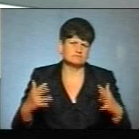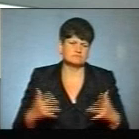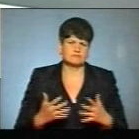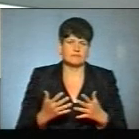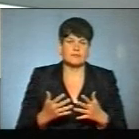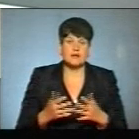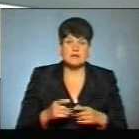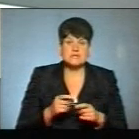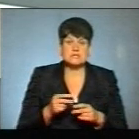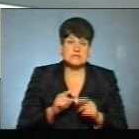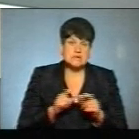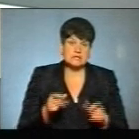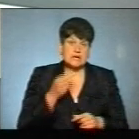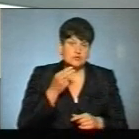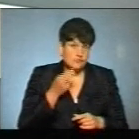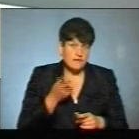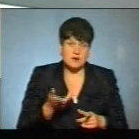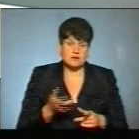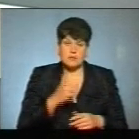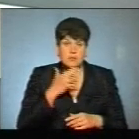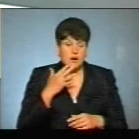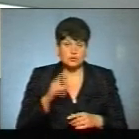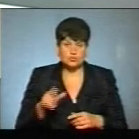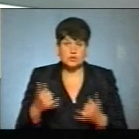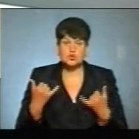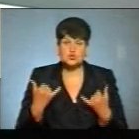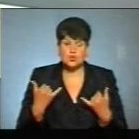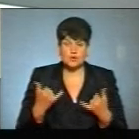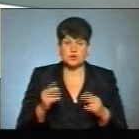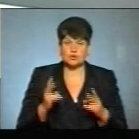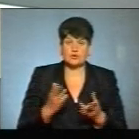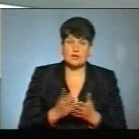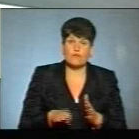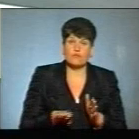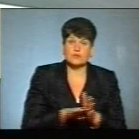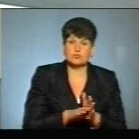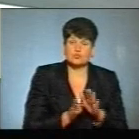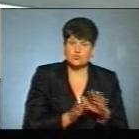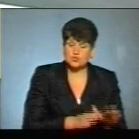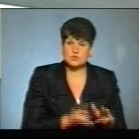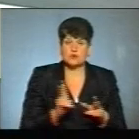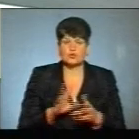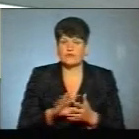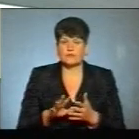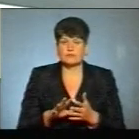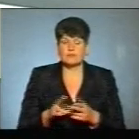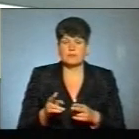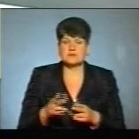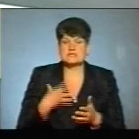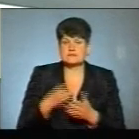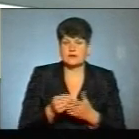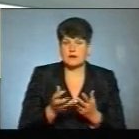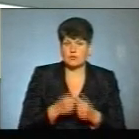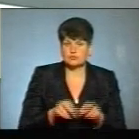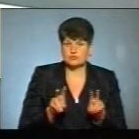і заклади харчування. Тобто дуже багато людей сьогодні, хто перебуває в відпустках, хто в неоплачуваних відпустках, кого